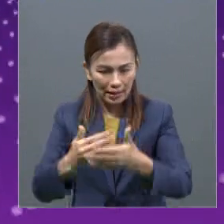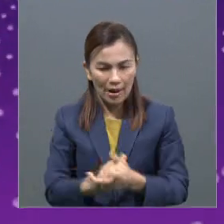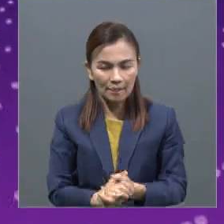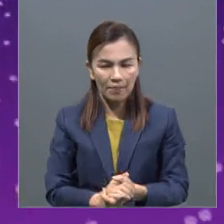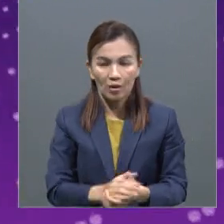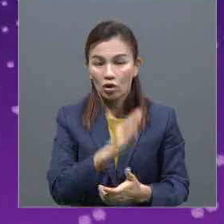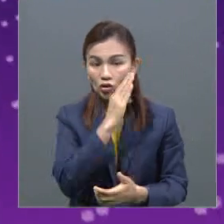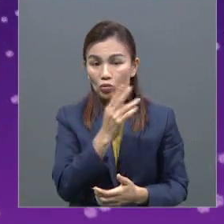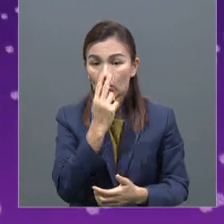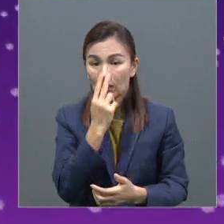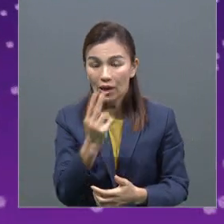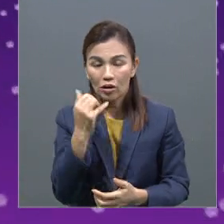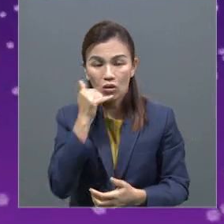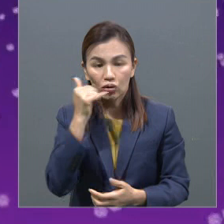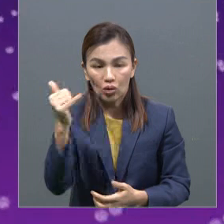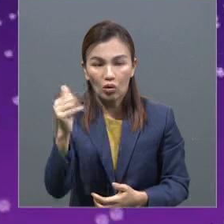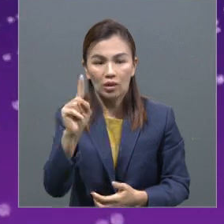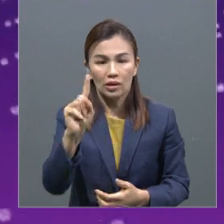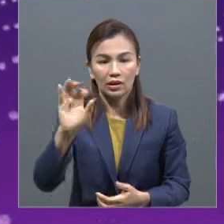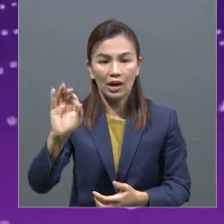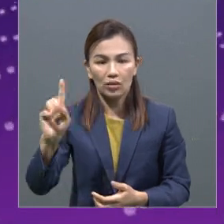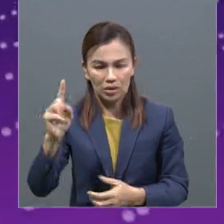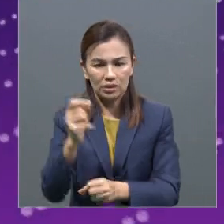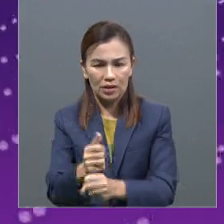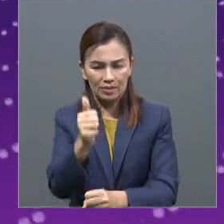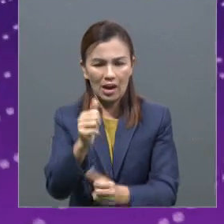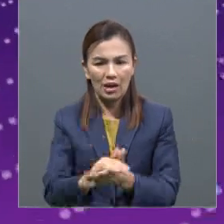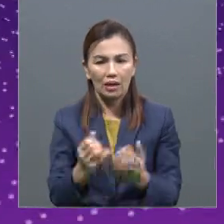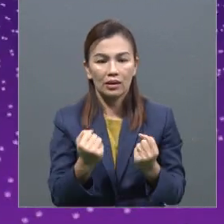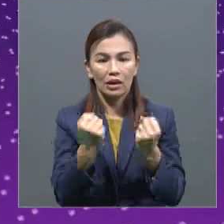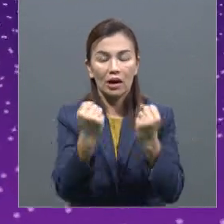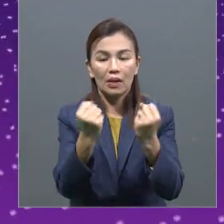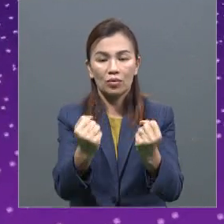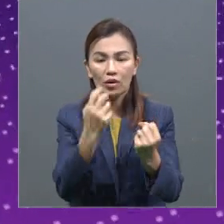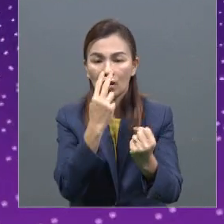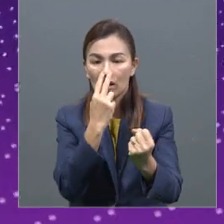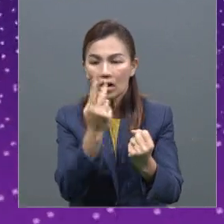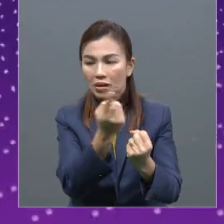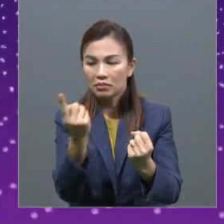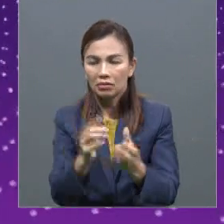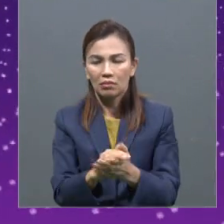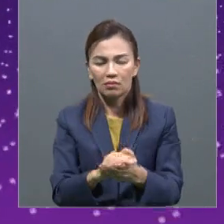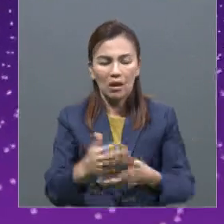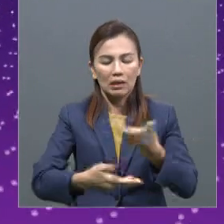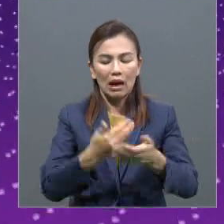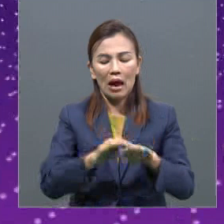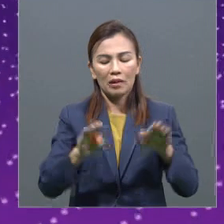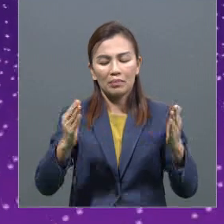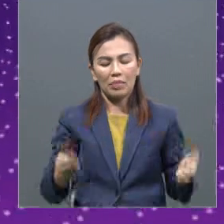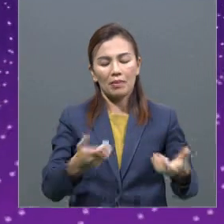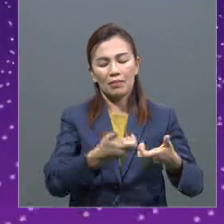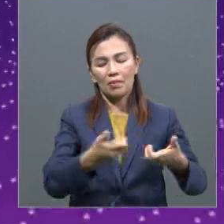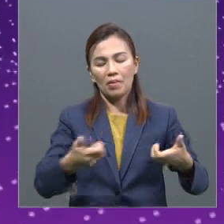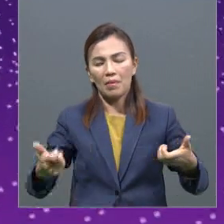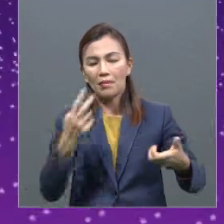เจอเบาะแสเนี่ยโทรแจ้ง 191ก็ได้นะเพราะว่าเอาจริงๆนะขับรถไปเนี่ยบางทีก็โอหตั้งบูทเต็มไปหมดติดหน้า